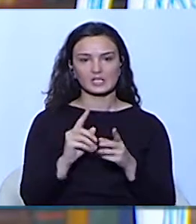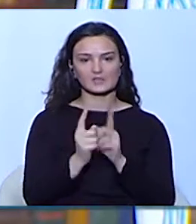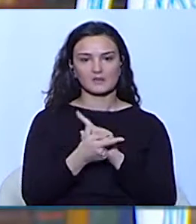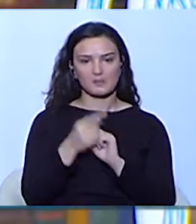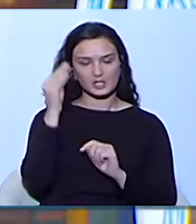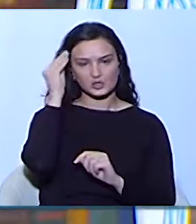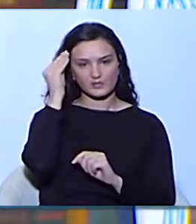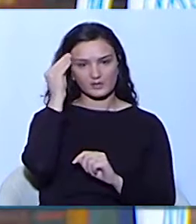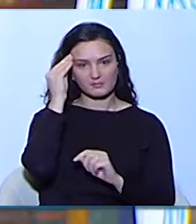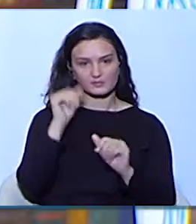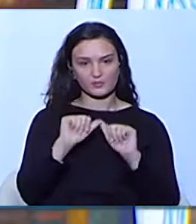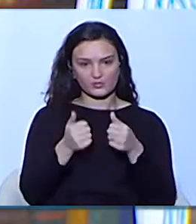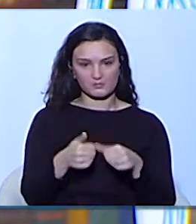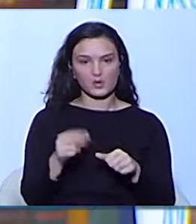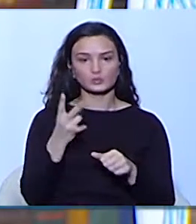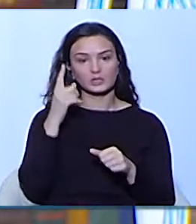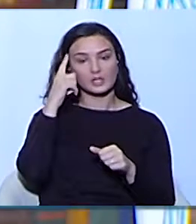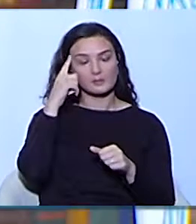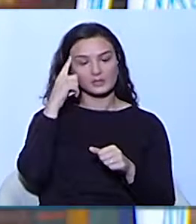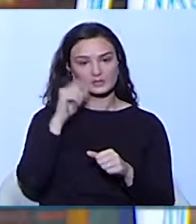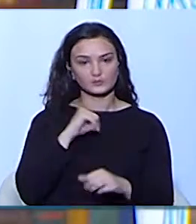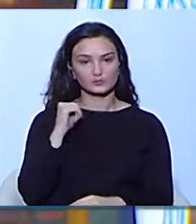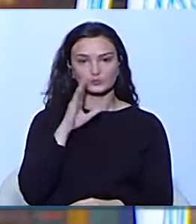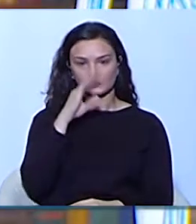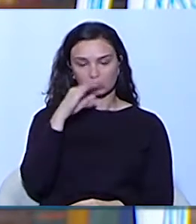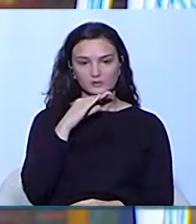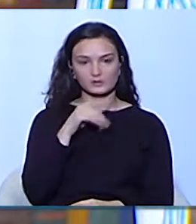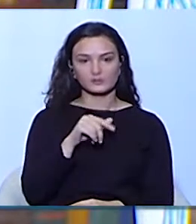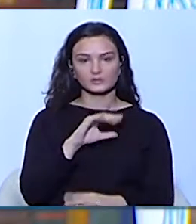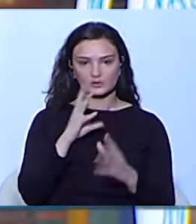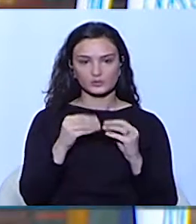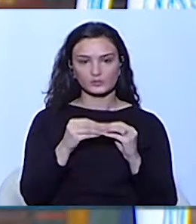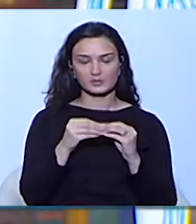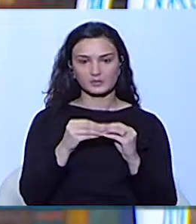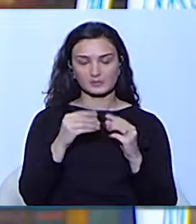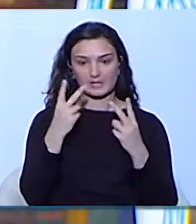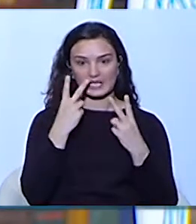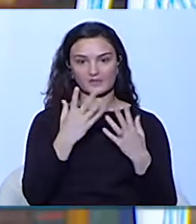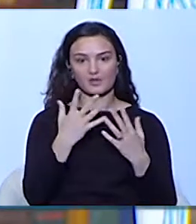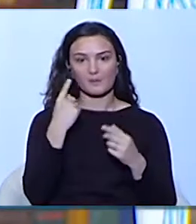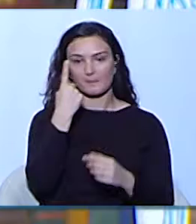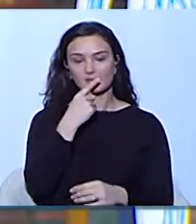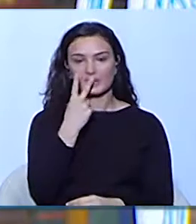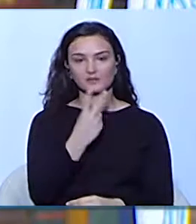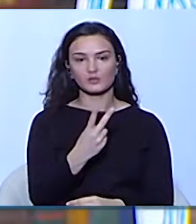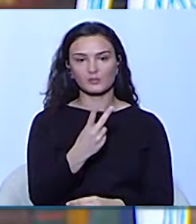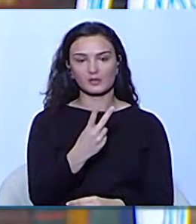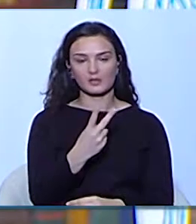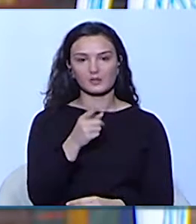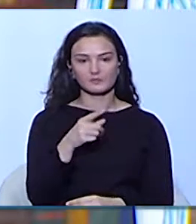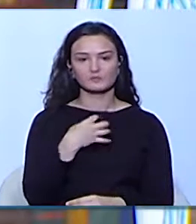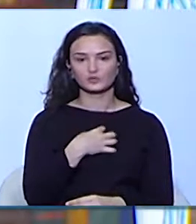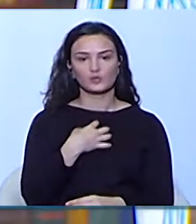ეცვლება აზროვნების სტილი. Უნდა დაფიქრდეს იმაზე, რომ ზოგადად მსოფლმხედველობაში და სამყაროს აღქმაში